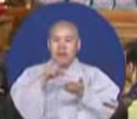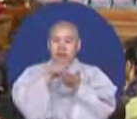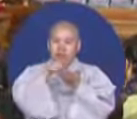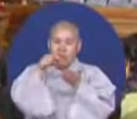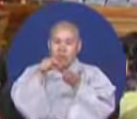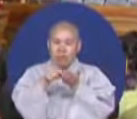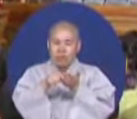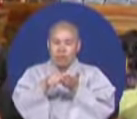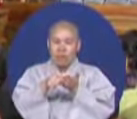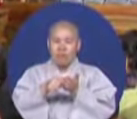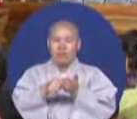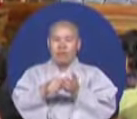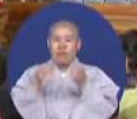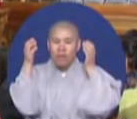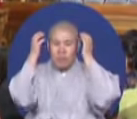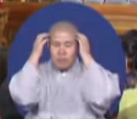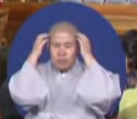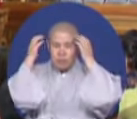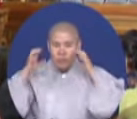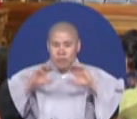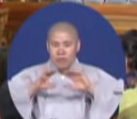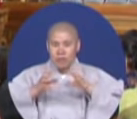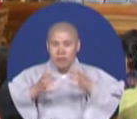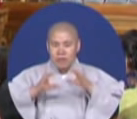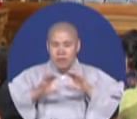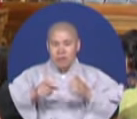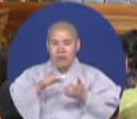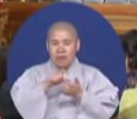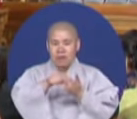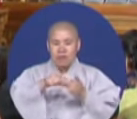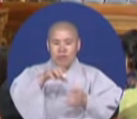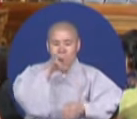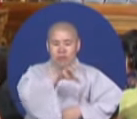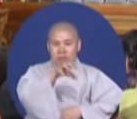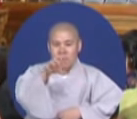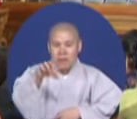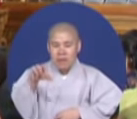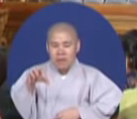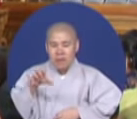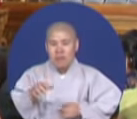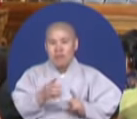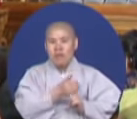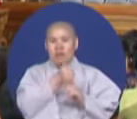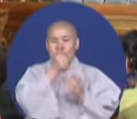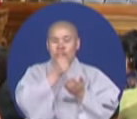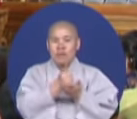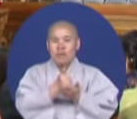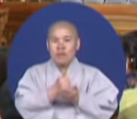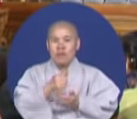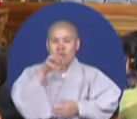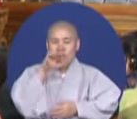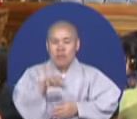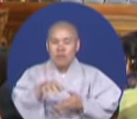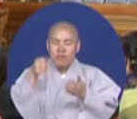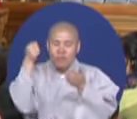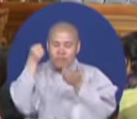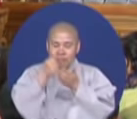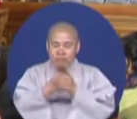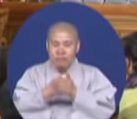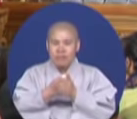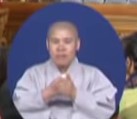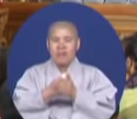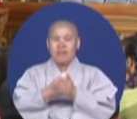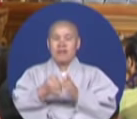요만큼, 이 사바세계 여기만큼 요 구역을 부처님 도량으로 정한다,